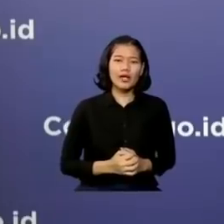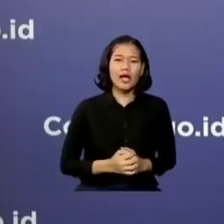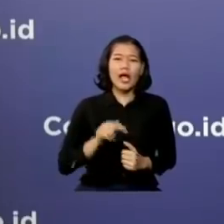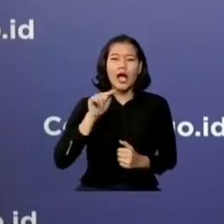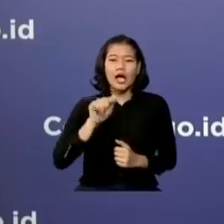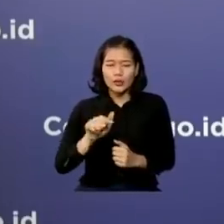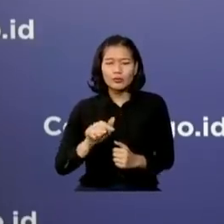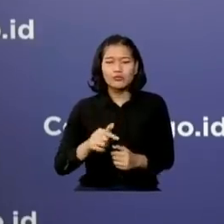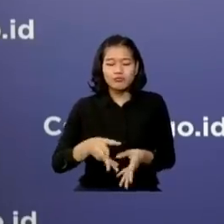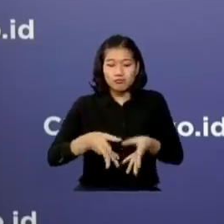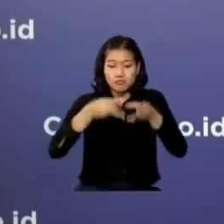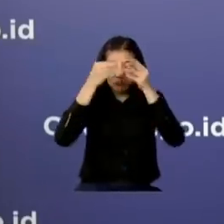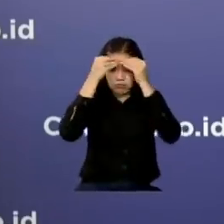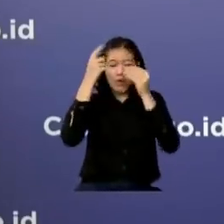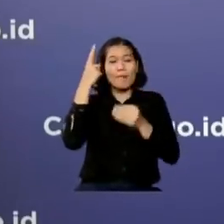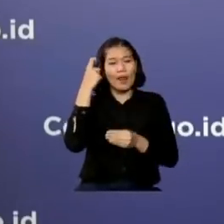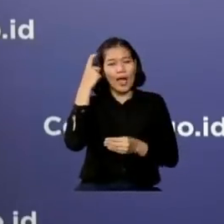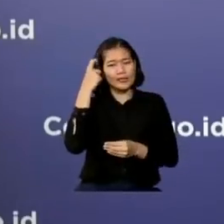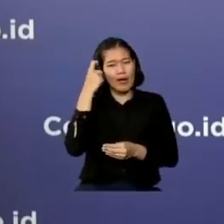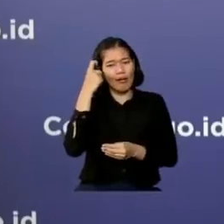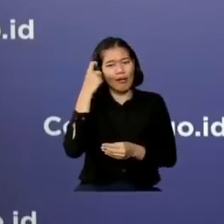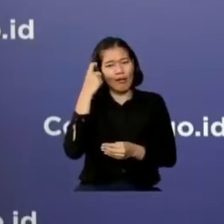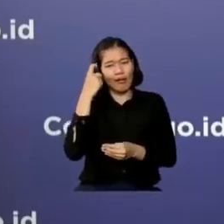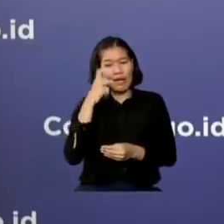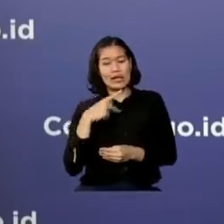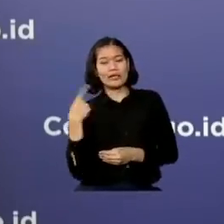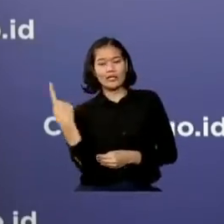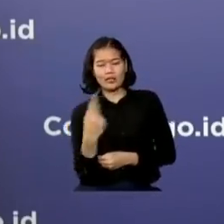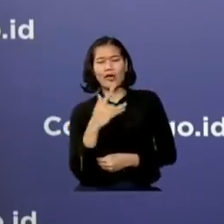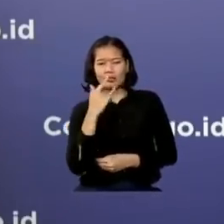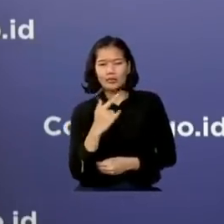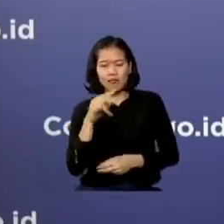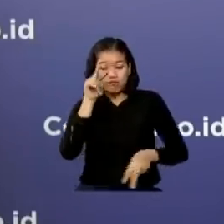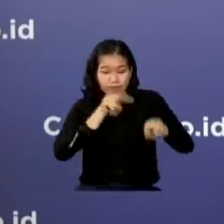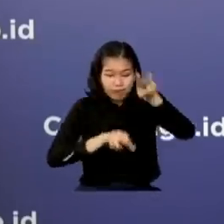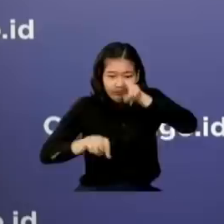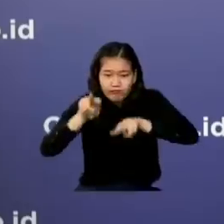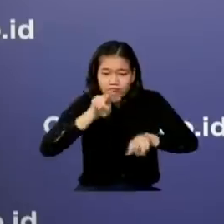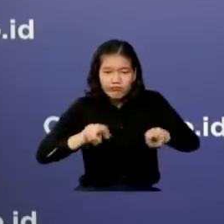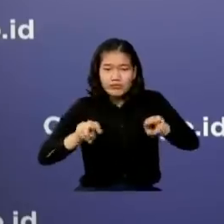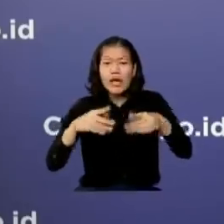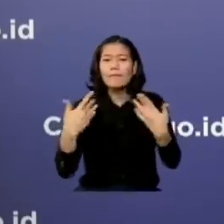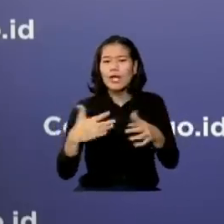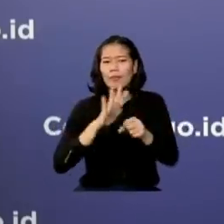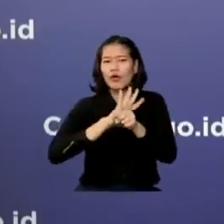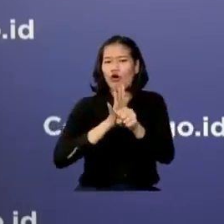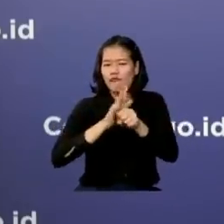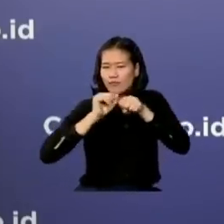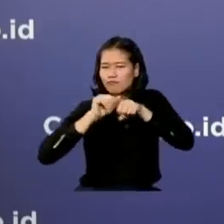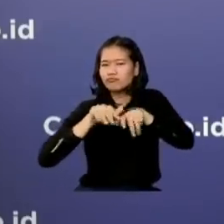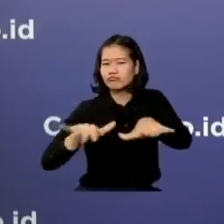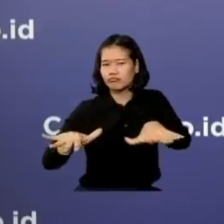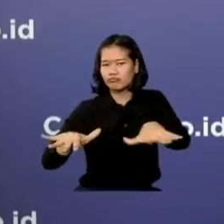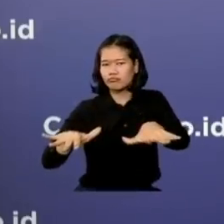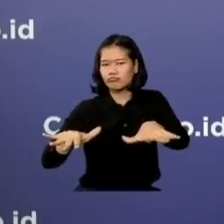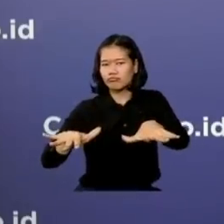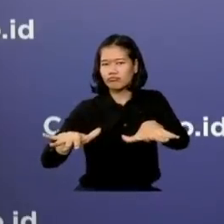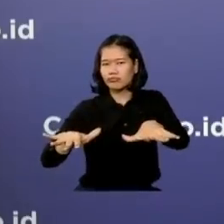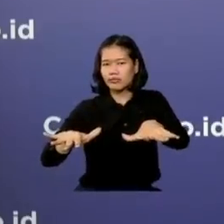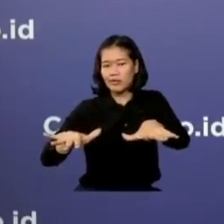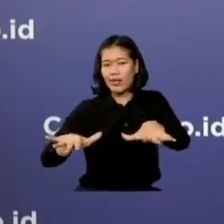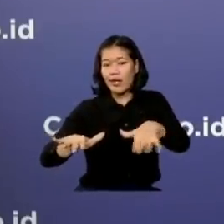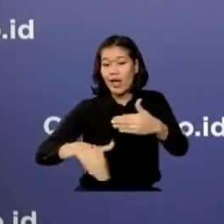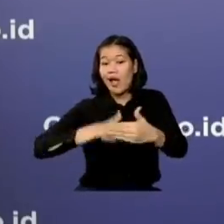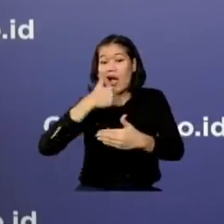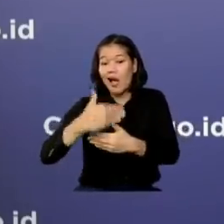menjadi pembelajaran baik meskipun kita akan terus memantau secara ketat perkembangan epidemiologi nya dan bisa diimplementasikan